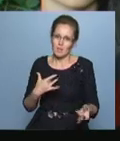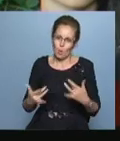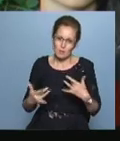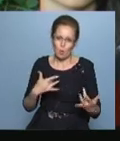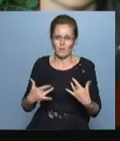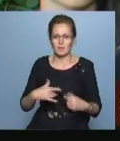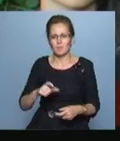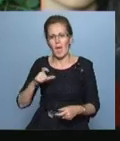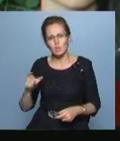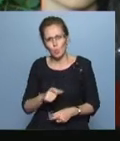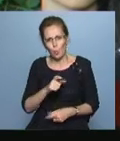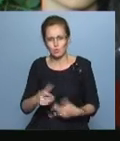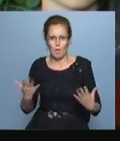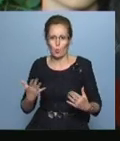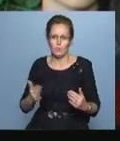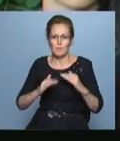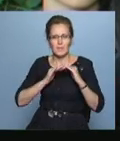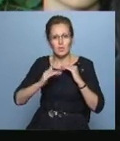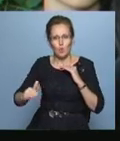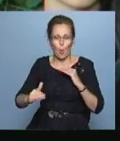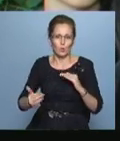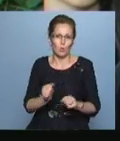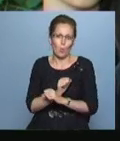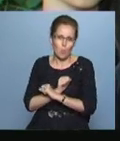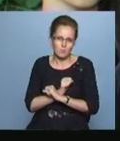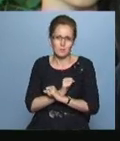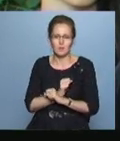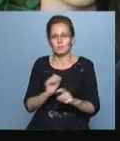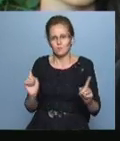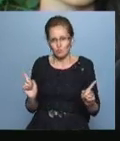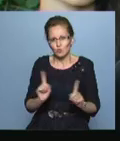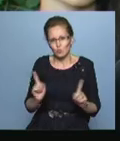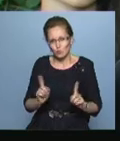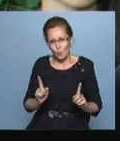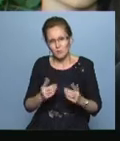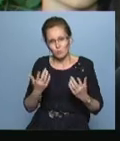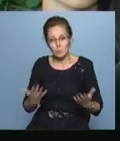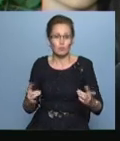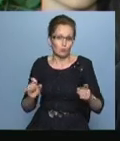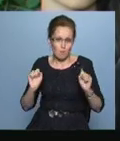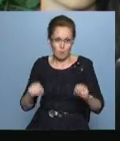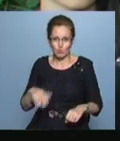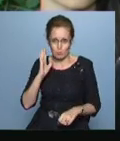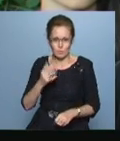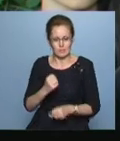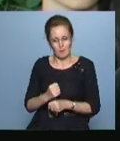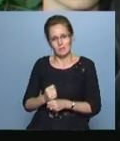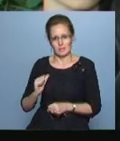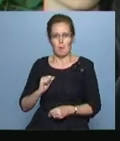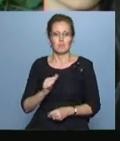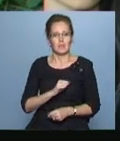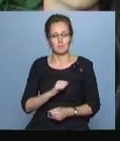экскурсии, какую-то зону отдыха, что-нибудь. Что можно будет сделать самим, там,